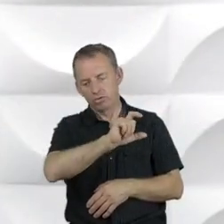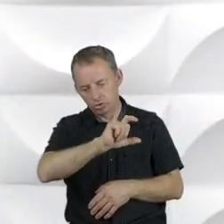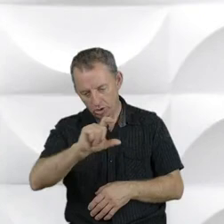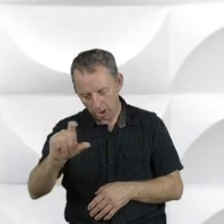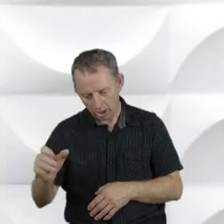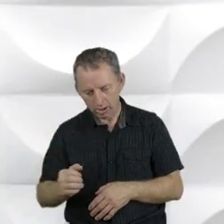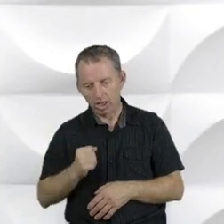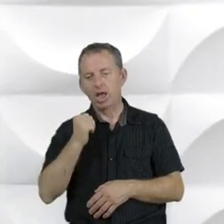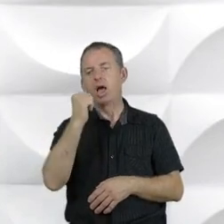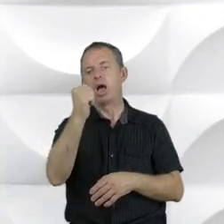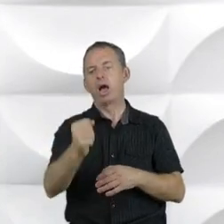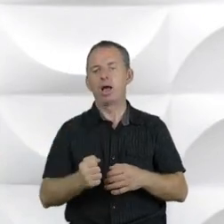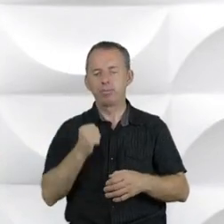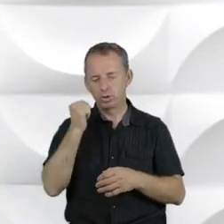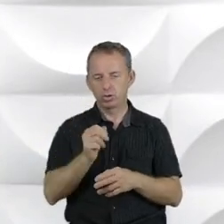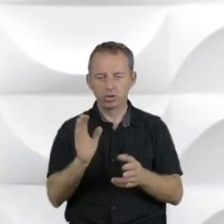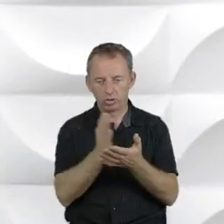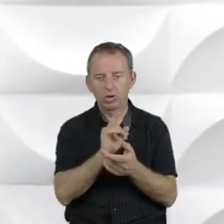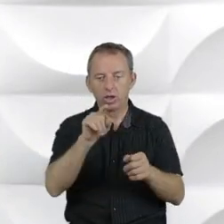apostolskich. Niektórzy już wtedy